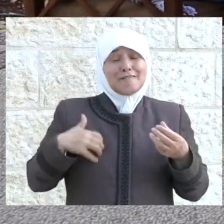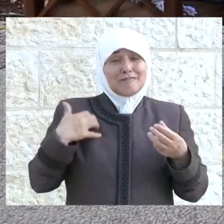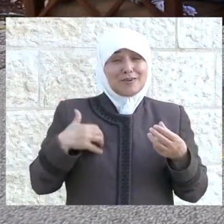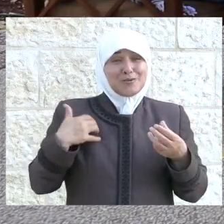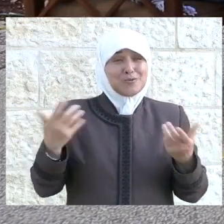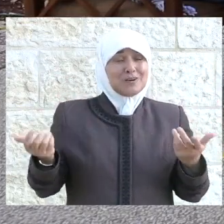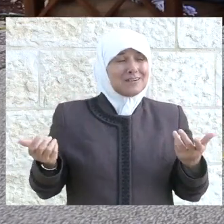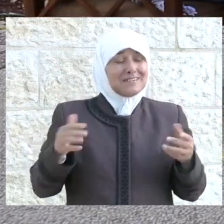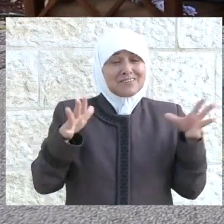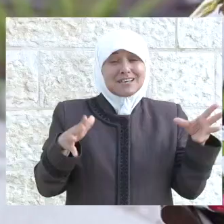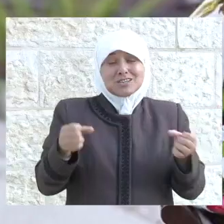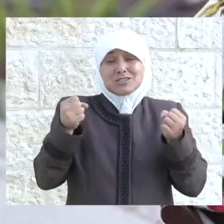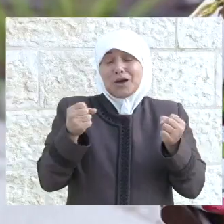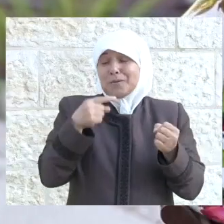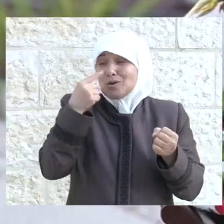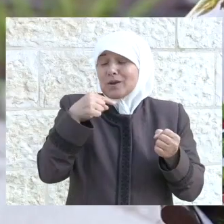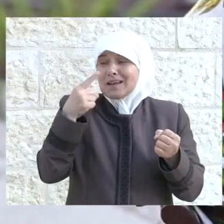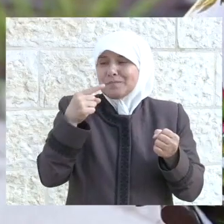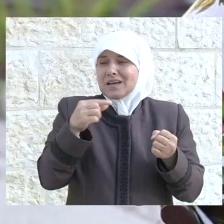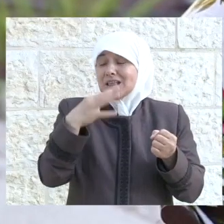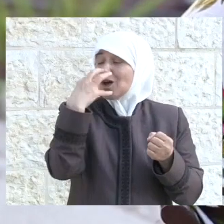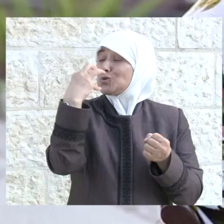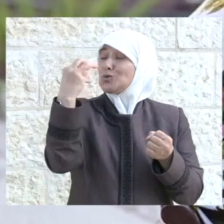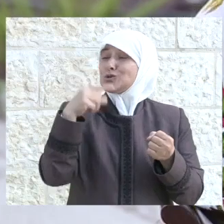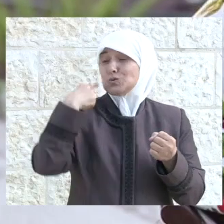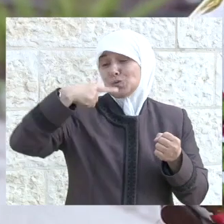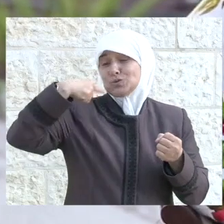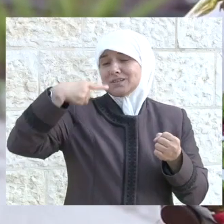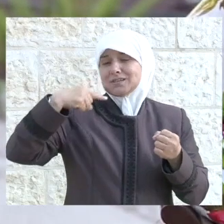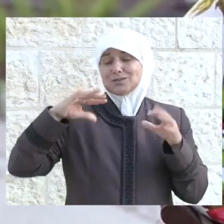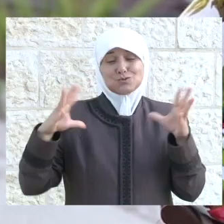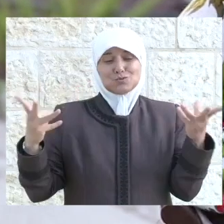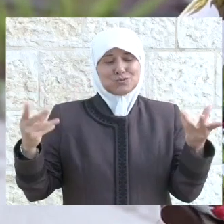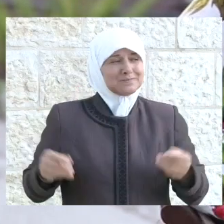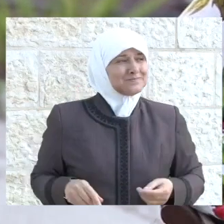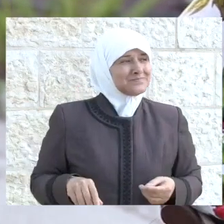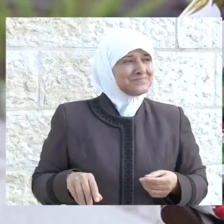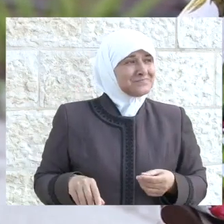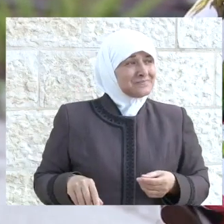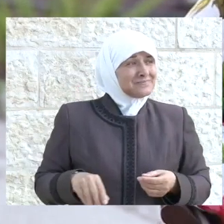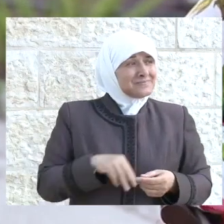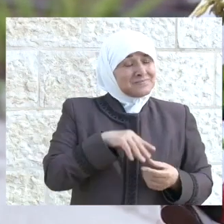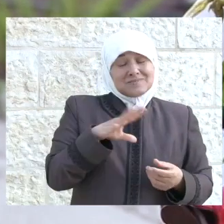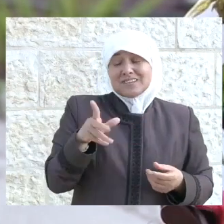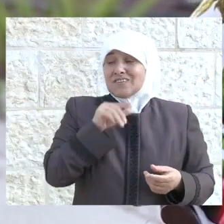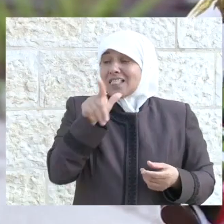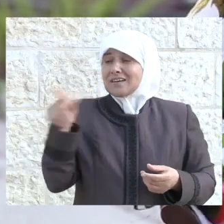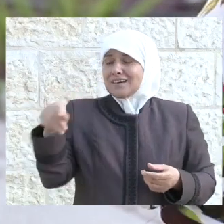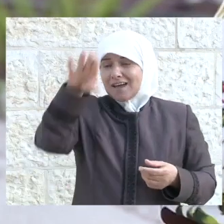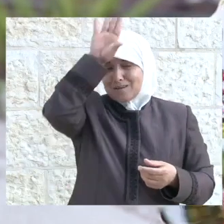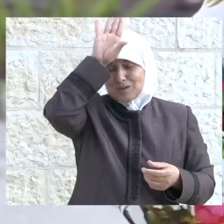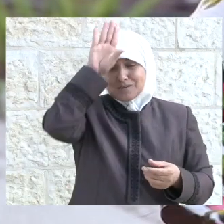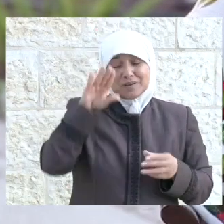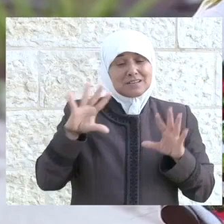مكان صعب كلماتك توصفه او تعبر عن جماليته، لقيت دعم كثير كبير منهم من خلال النشاطات،